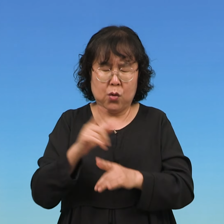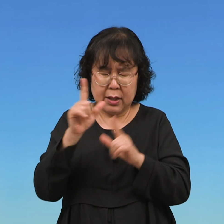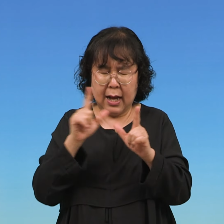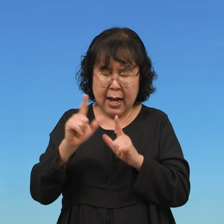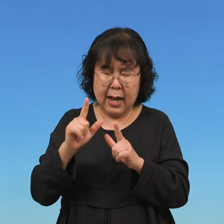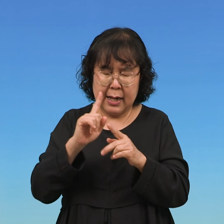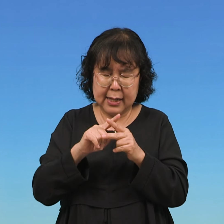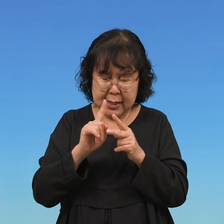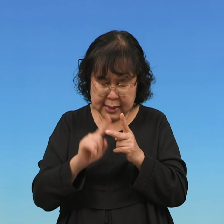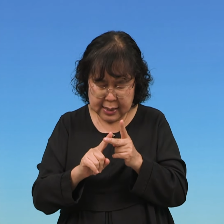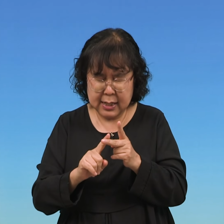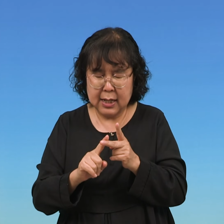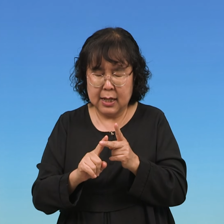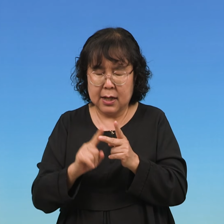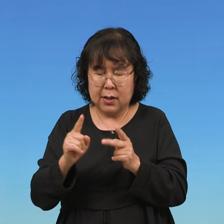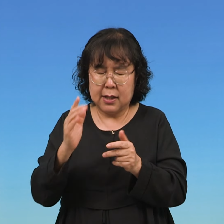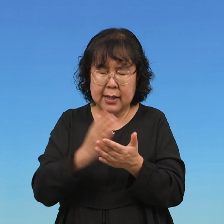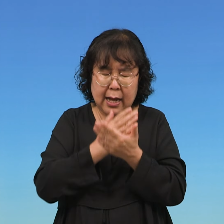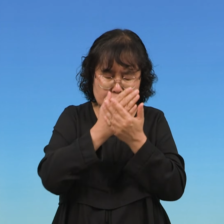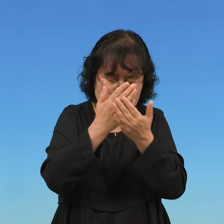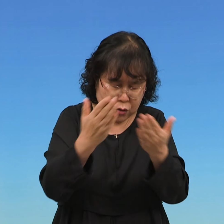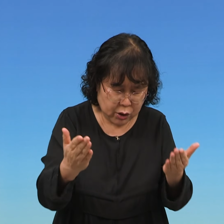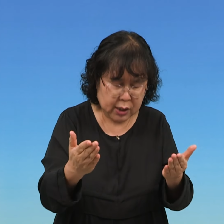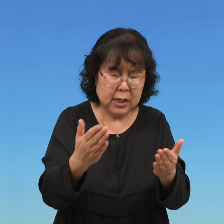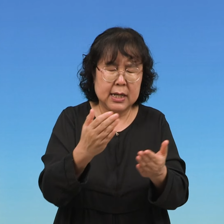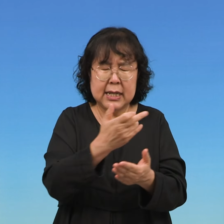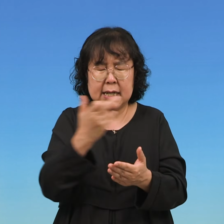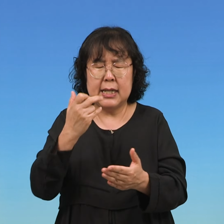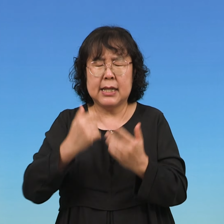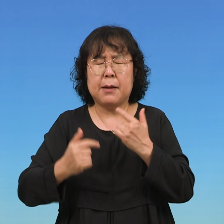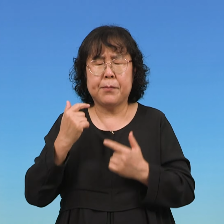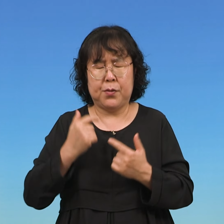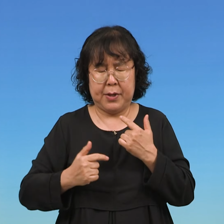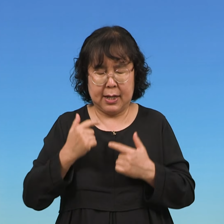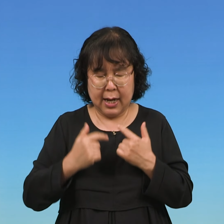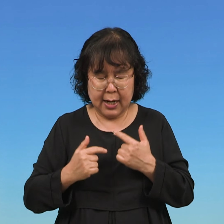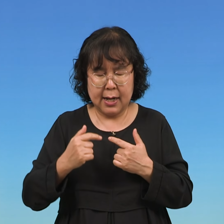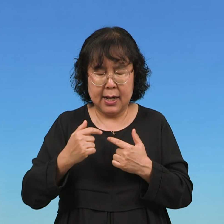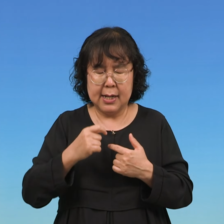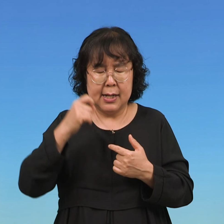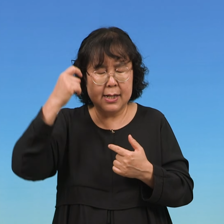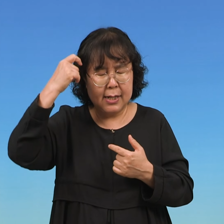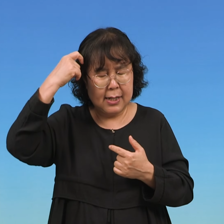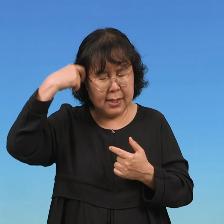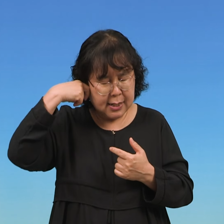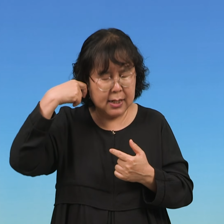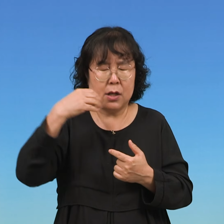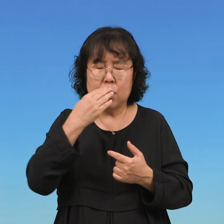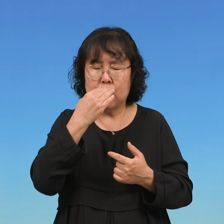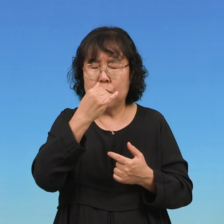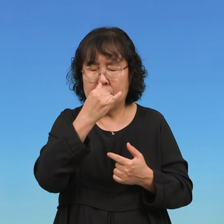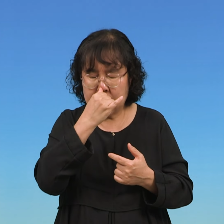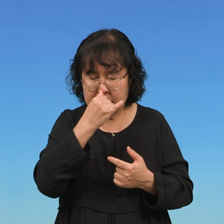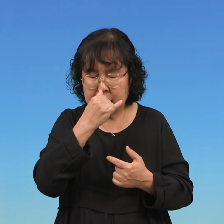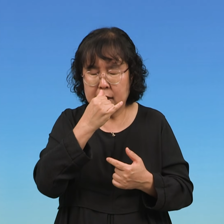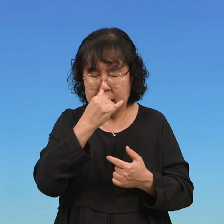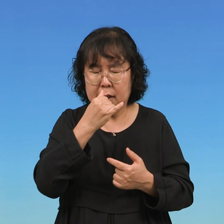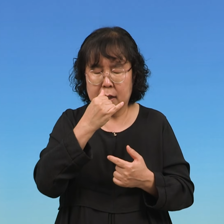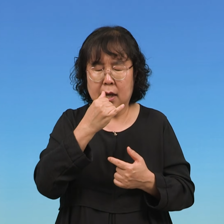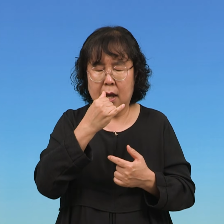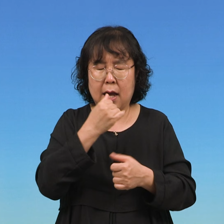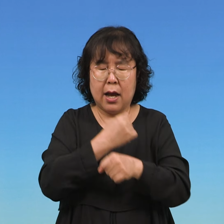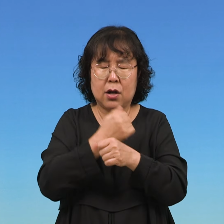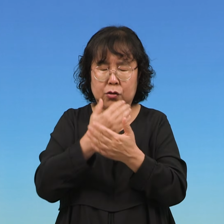때 하나님 이것을 흘려보내는 것이 얼마나 큰 기쁨인가를 맛보게 만드는 그것이 또